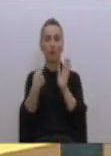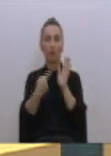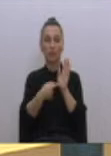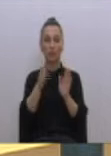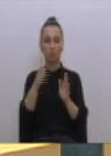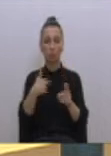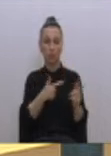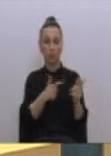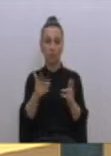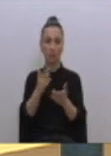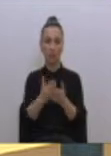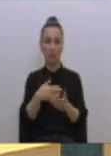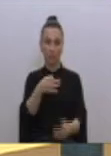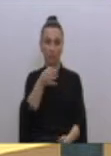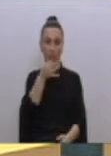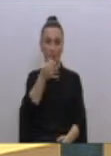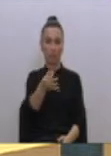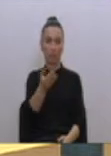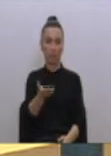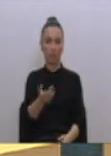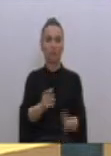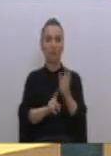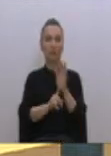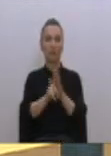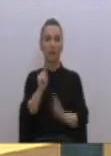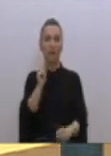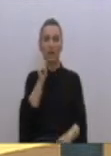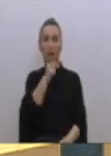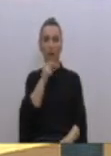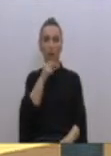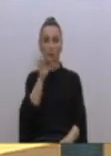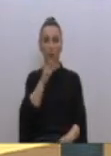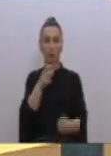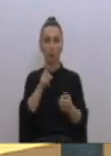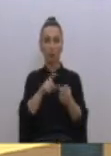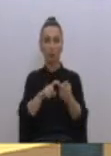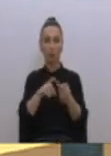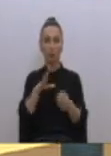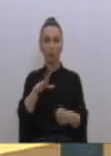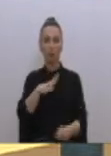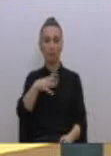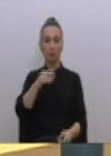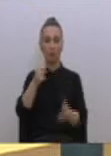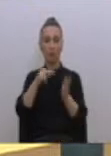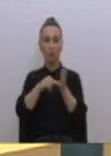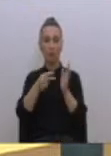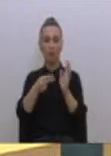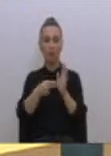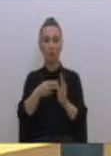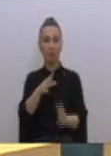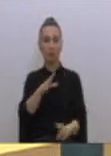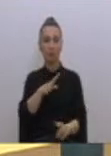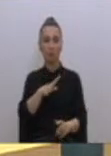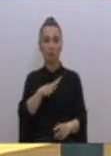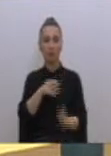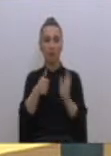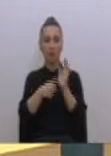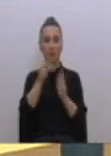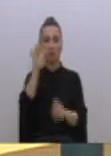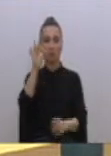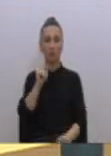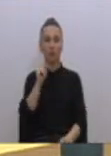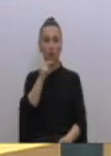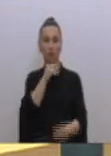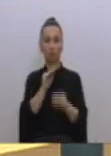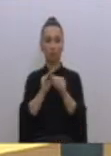თქმა უნდა, მზადვარ თქვენს კითხვებსაც უპასუხო. დავიწყებ ეკონომიკური მაჩვენებლებით. გასულ წელს ჩვენ მოგახსენებათ ბიუჯეტი დაგეგმეთ 6%-იან ეკონომიკურ